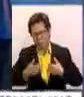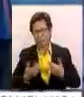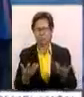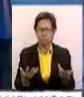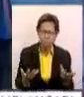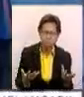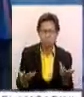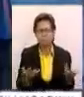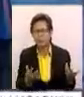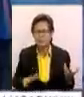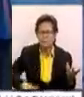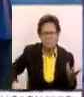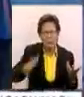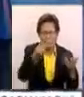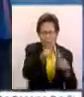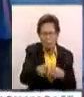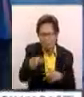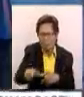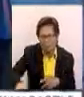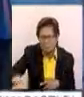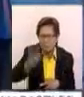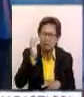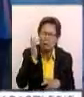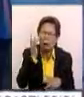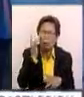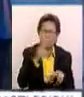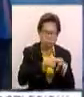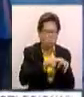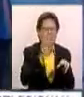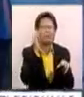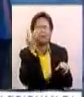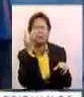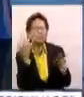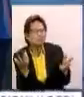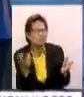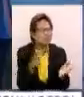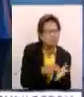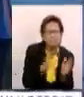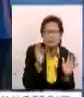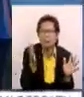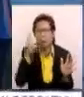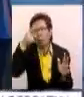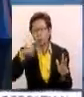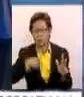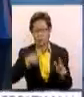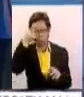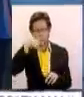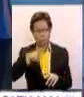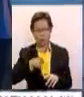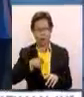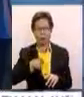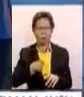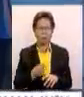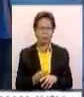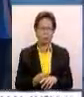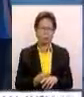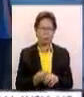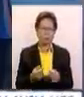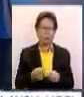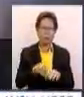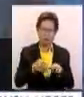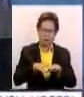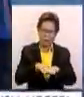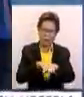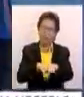maybe ramai orang tak tahu maybe dia punya line atau macam mana nak pakai. So untuk saya untuk mengurangkan kereta di jalan